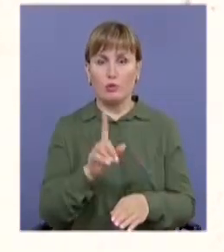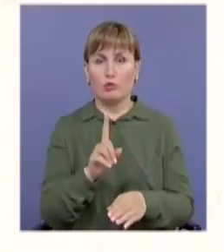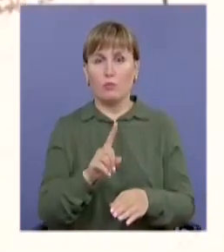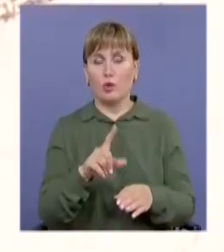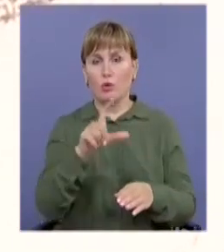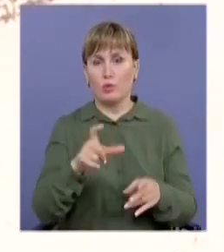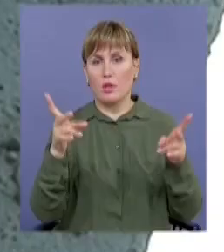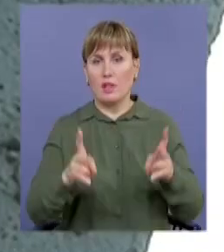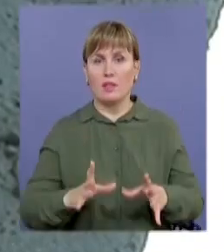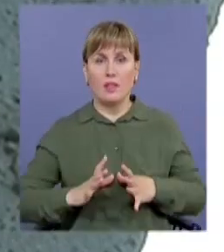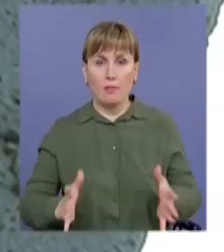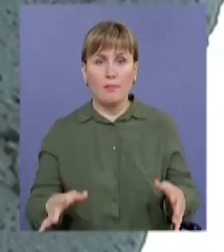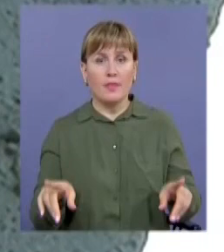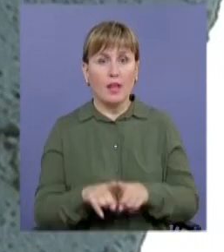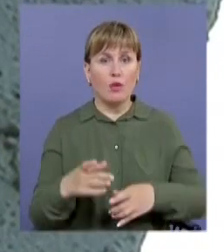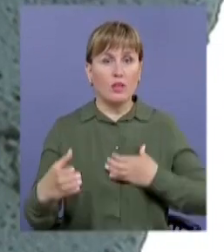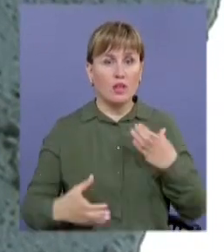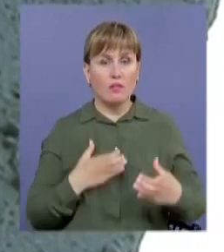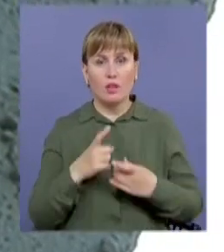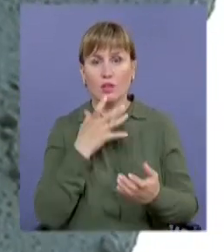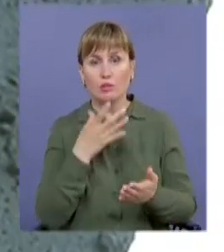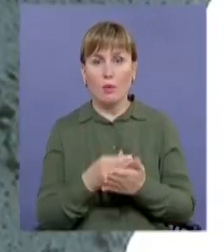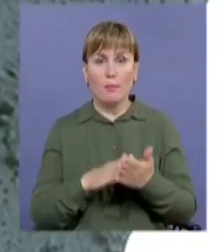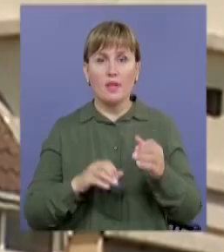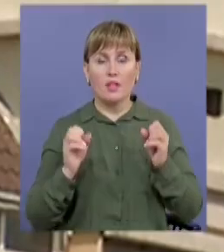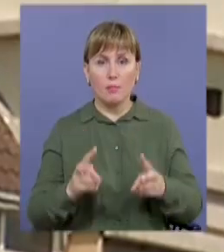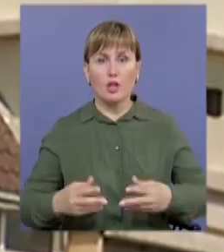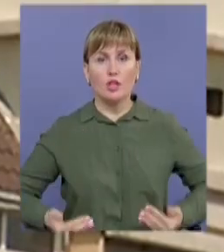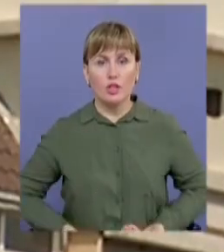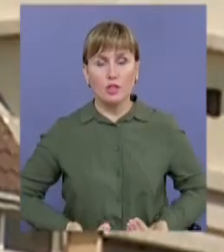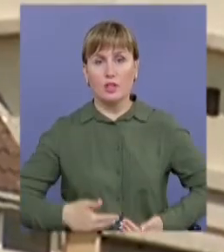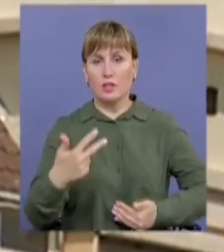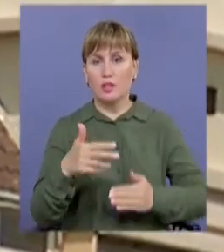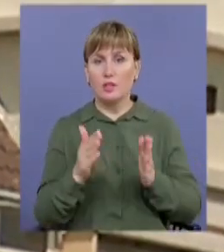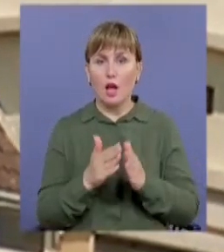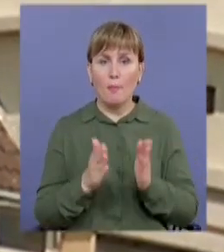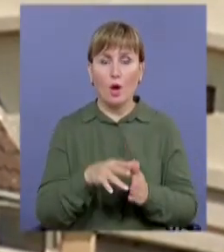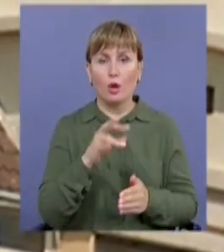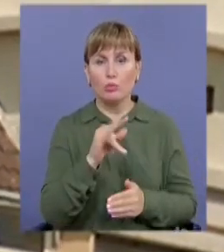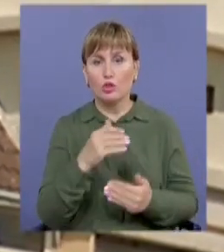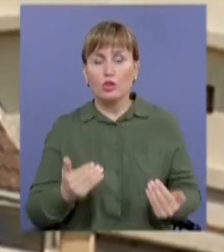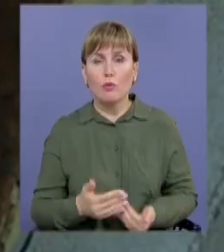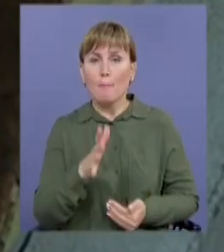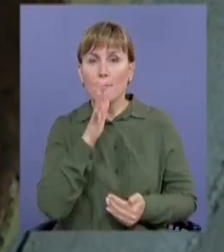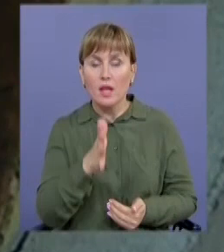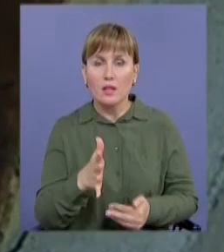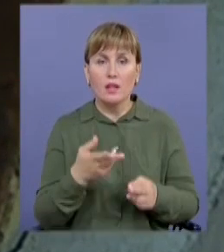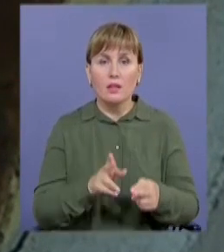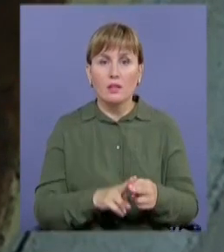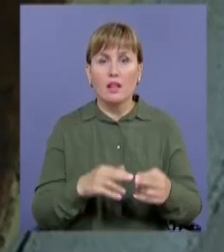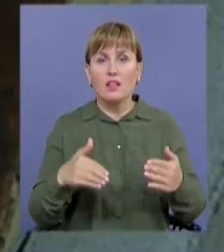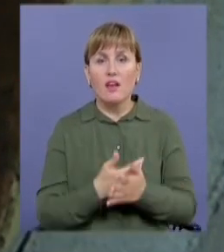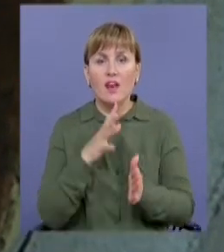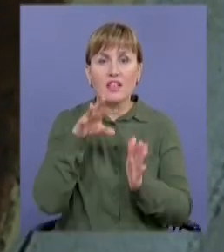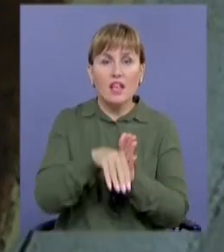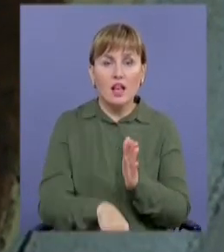чтобы людей не покалечило там. Вот. Такой тревоги за собственную безопасность жители 30 домов Нуркента живут уже 5 лет. То есть с момента